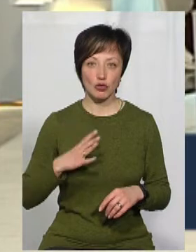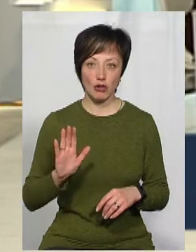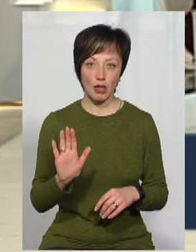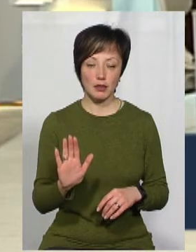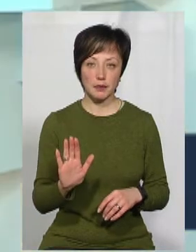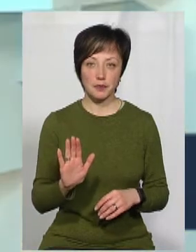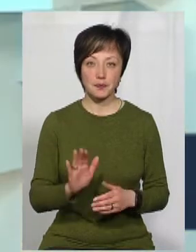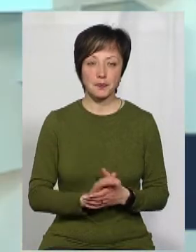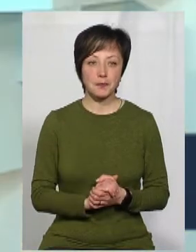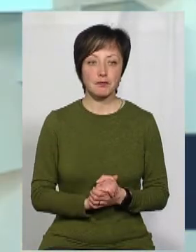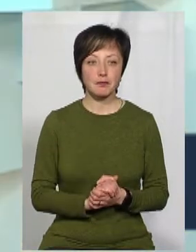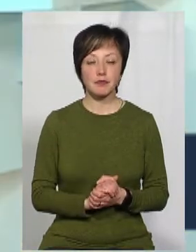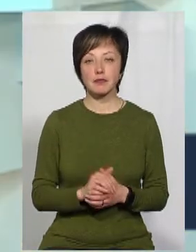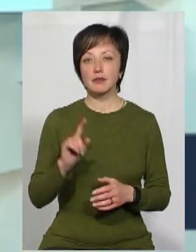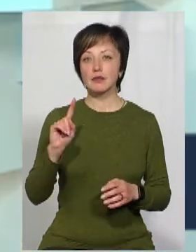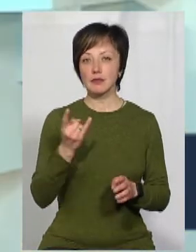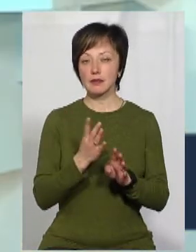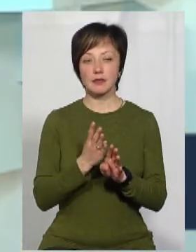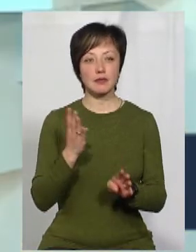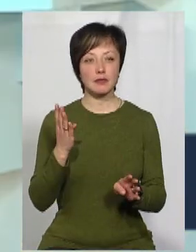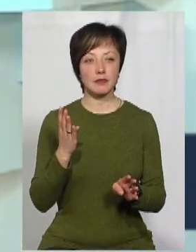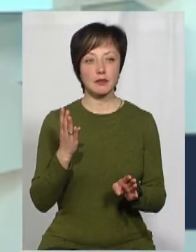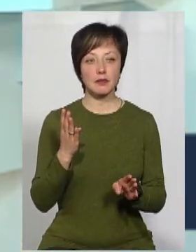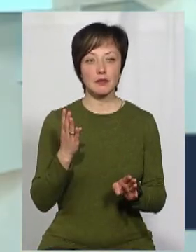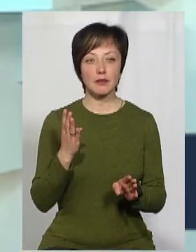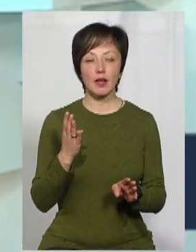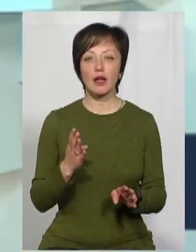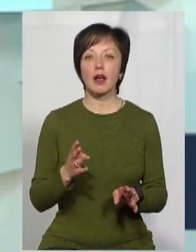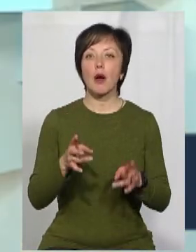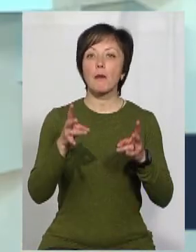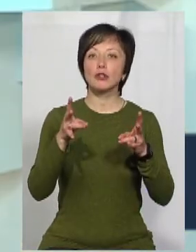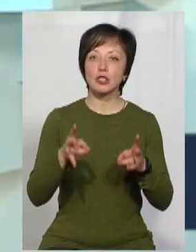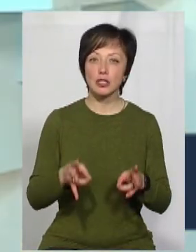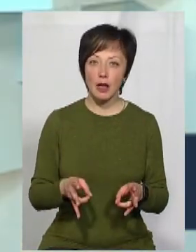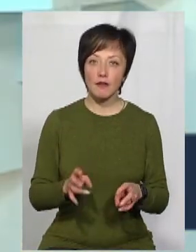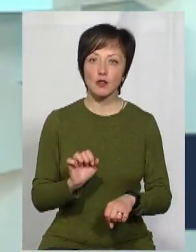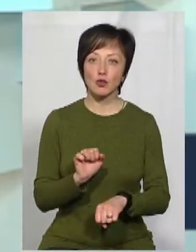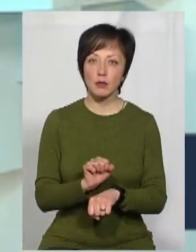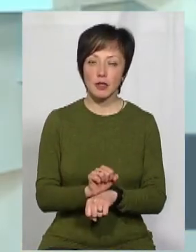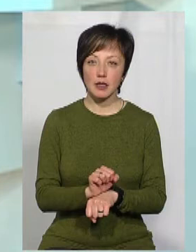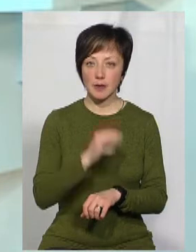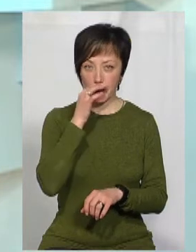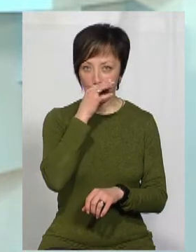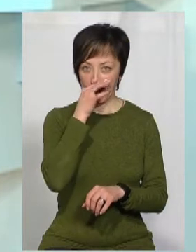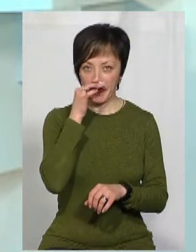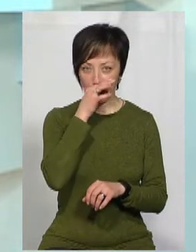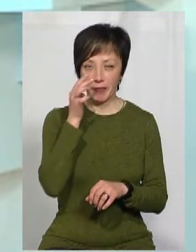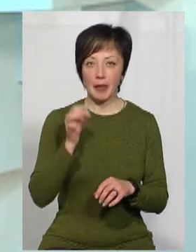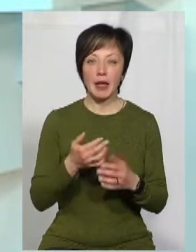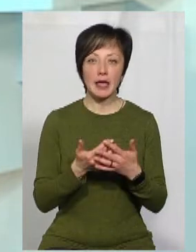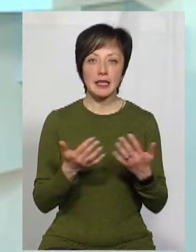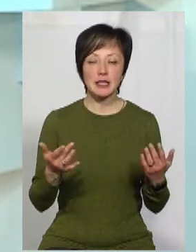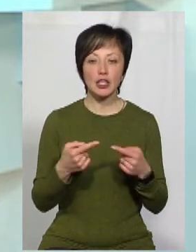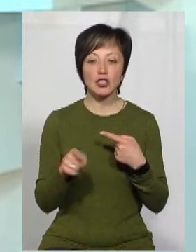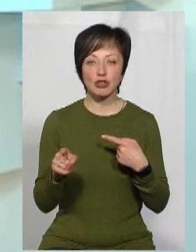почекати? Ну, власне, дивіться, насамперед, да, от те, що пані Наталія говорила, постраждав від зупинки різних суб'єктів підприємництва